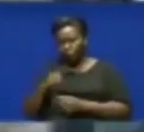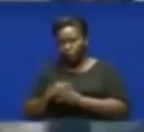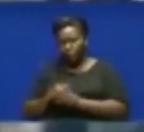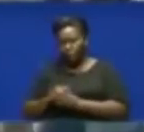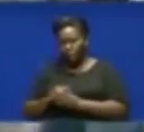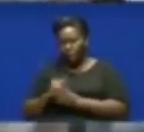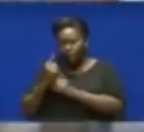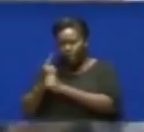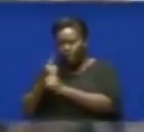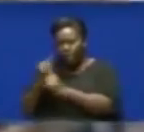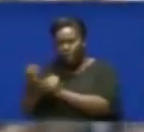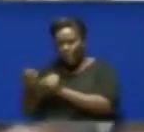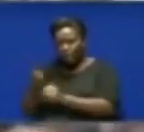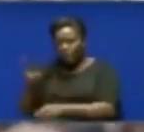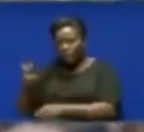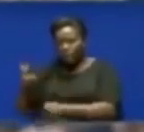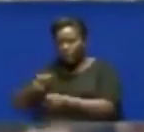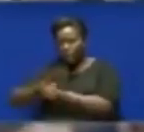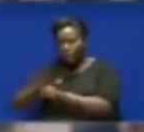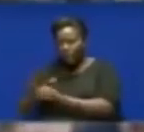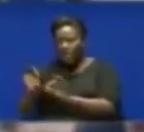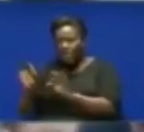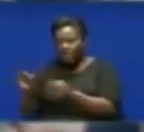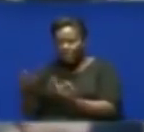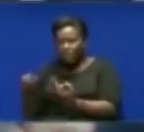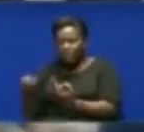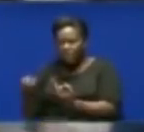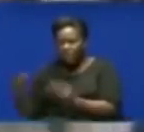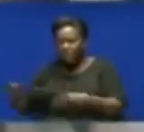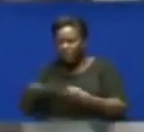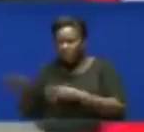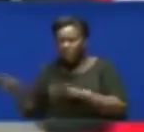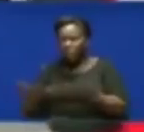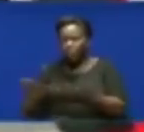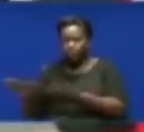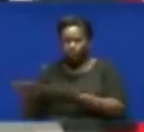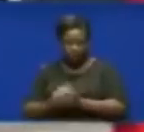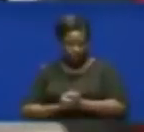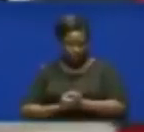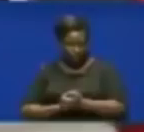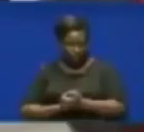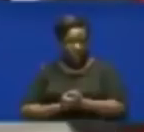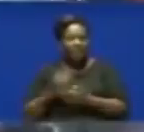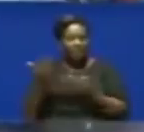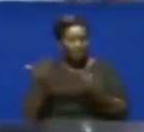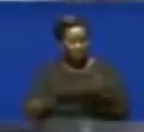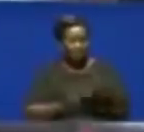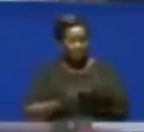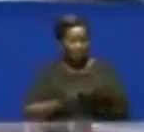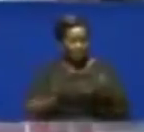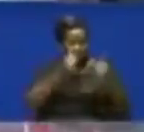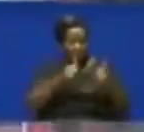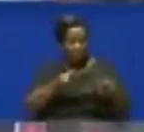namna kinavyosumbua dunia. Huyu hapa ni Anwar Mkama na pande ya bara la Afrika.